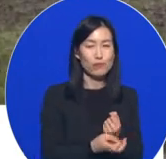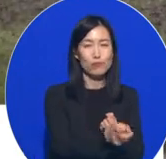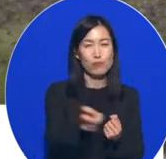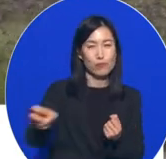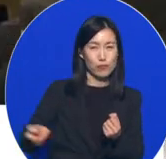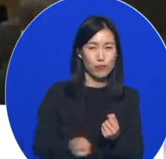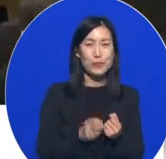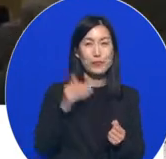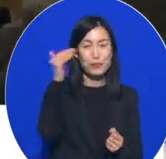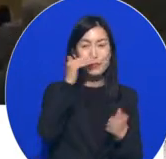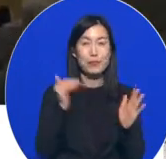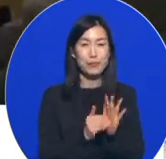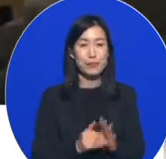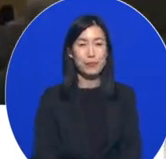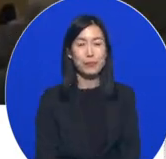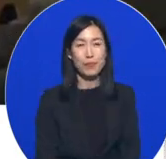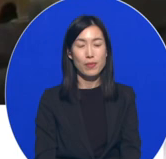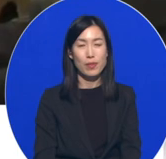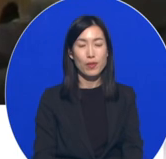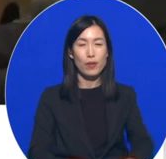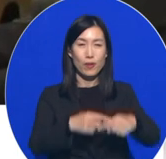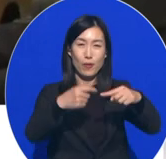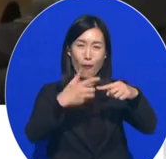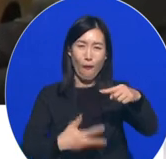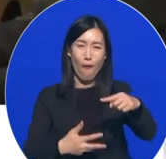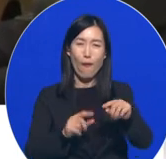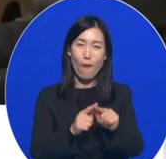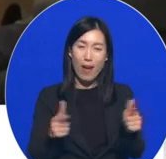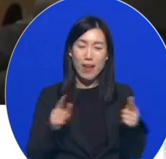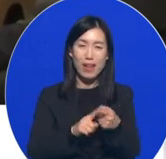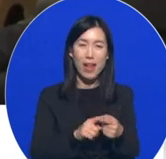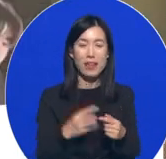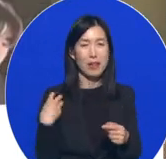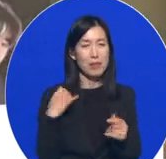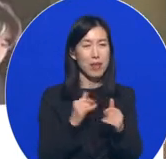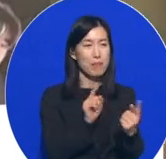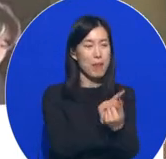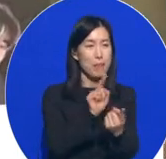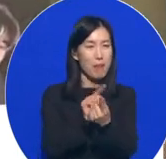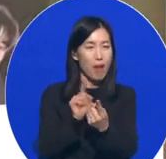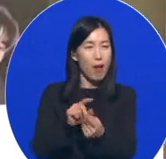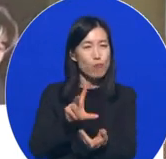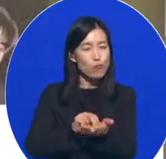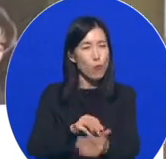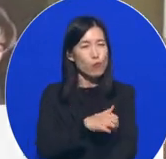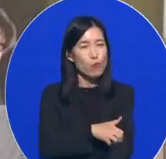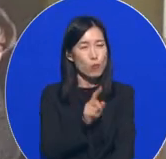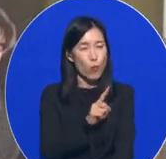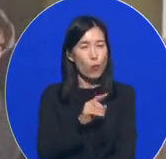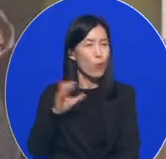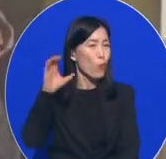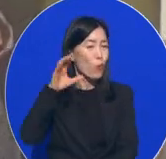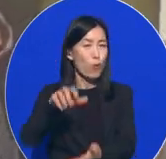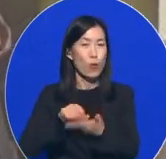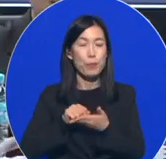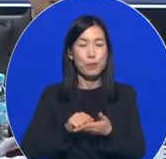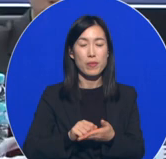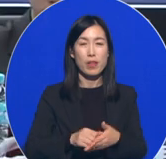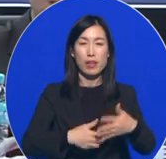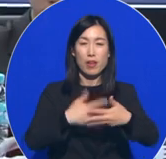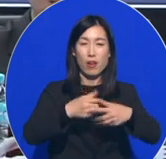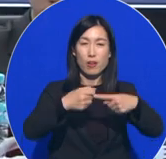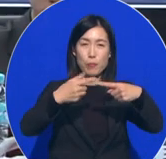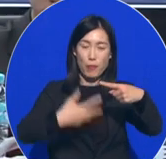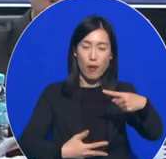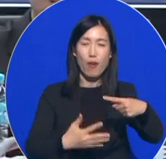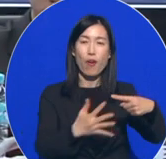둘러봤습니다 업계 관계자들을 만나 현장 목소리도 빠짐없이 듣고 있습니다 영상 콘텐츠 전략 간담회와